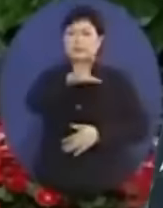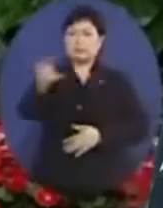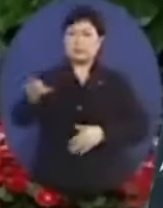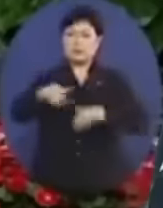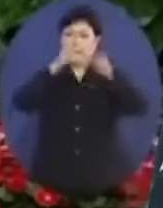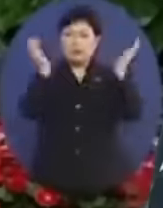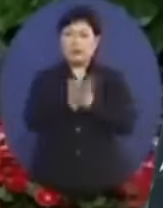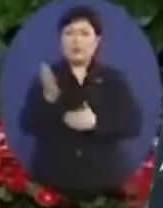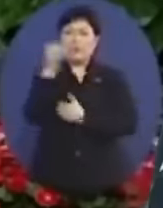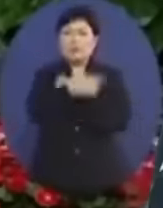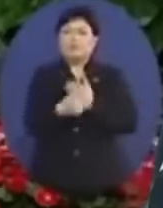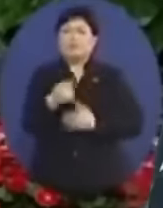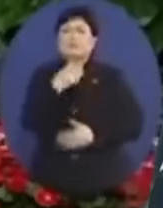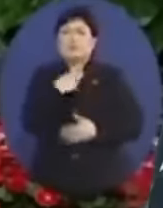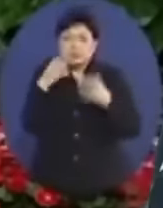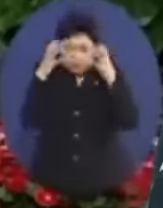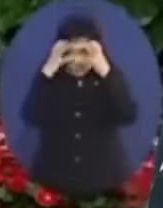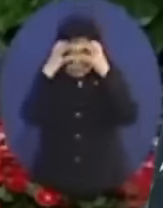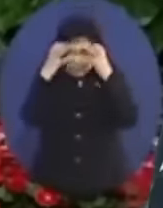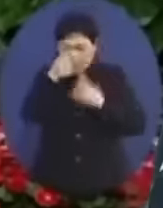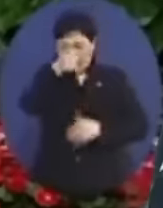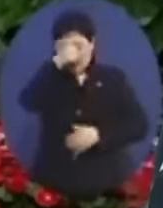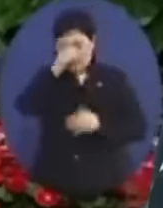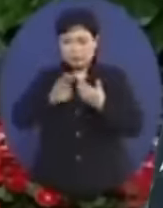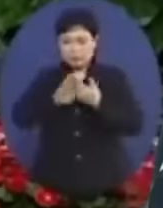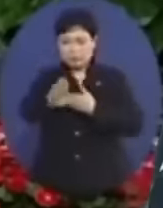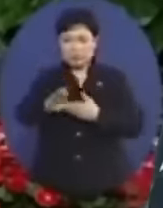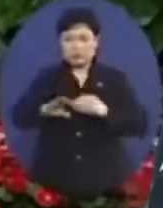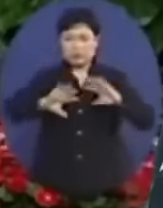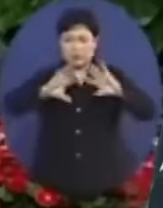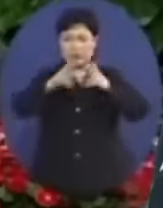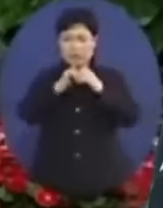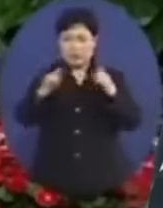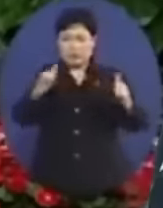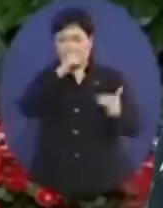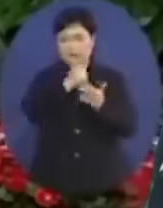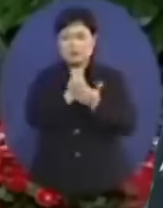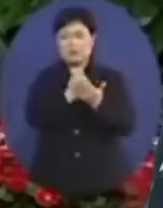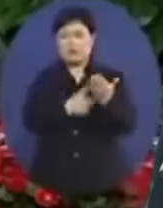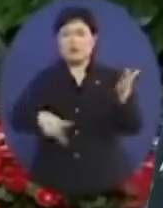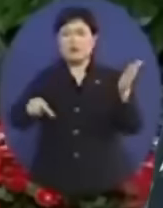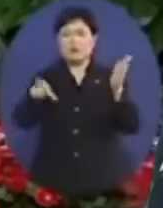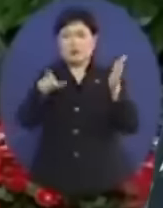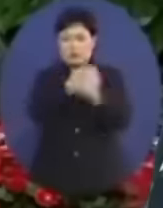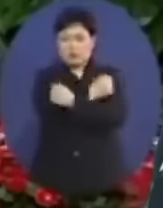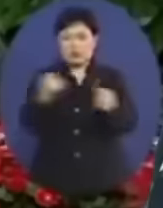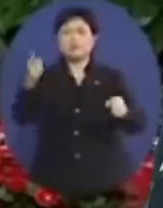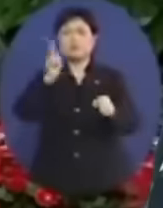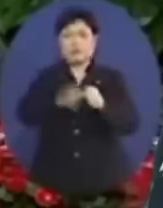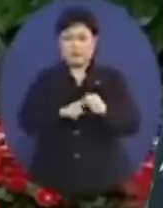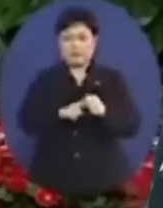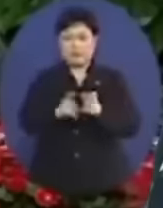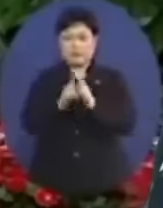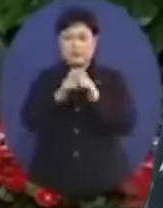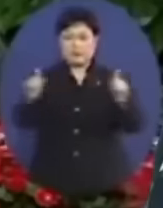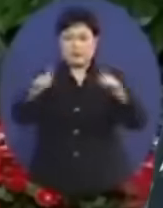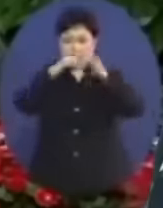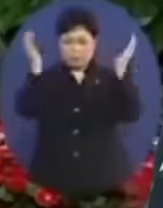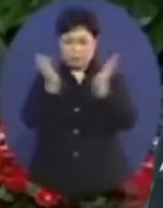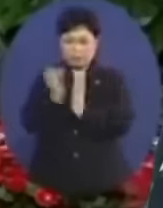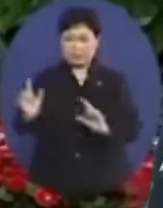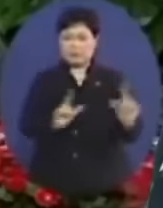몸으로 당하신 이러한 고난은 아담이 우리 인류의 죄를 용서하시기 위한 것이었습니다 인간은 모두